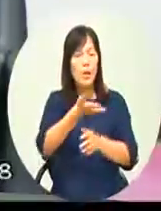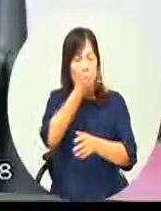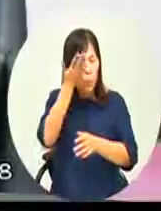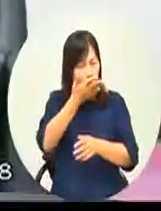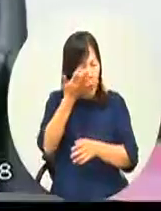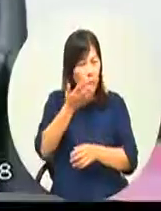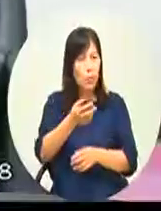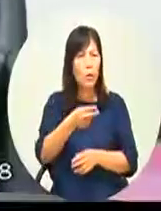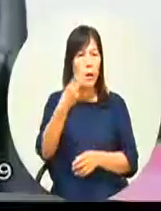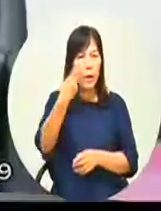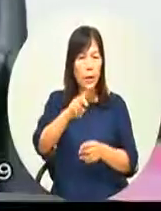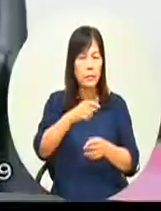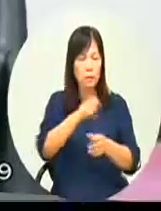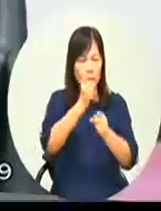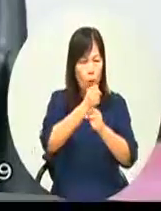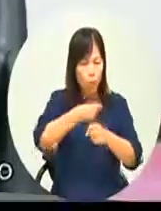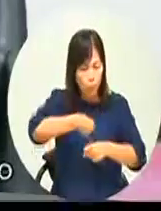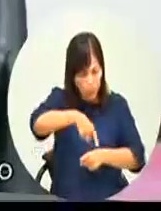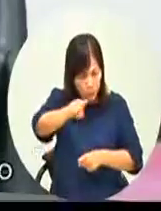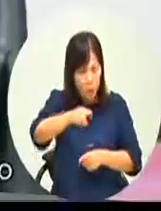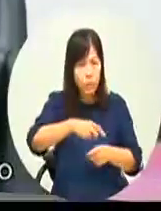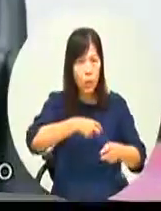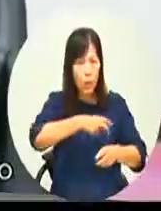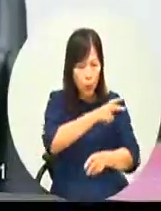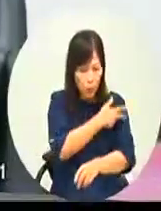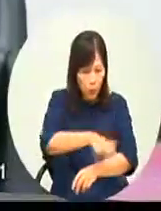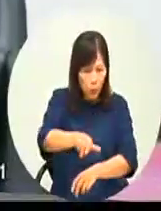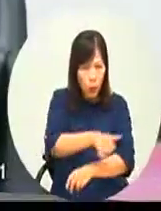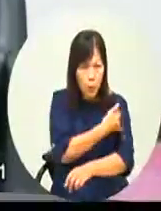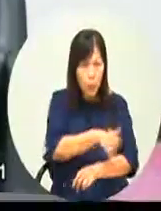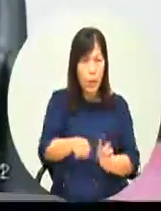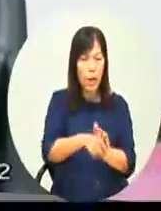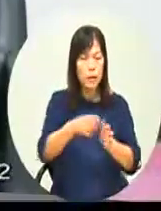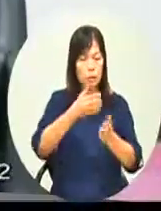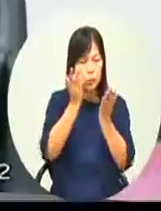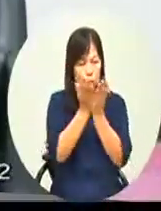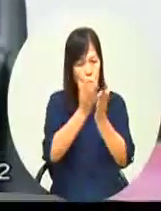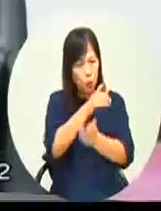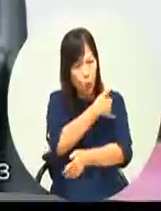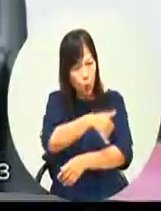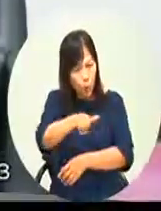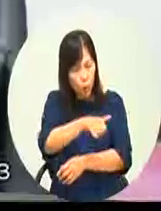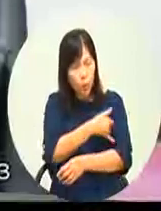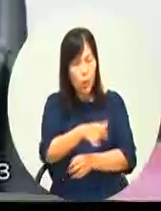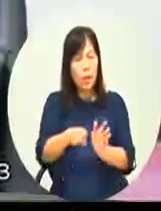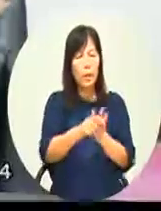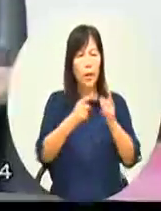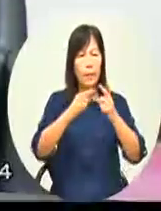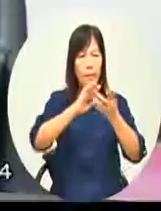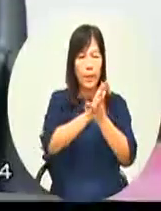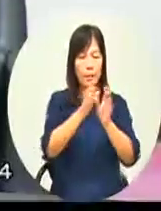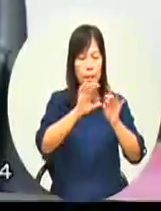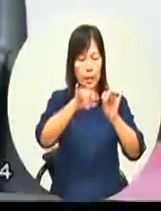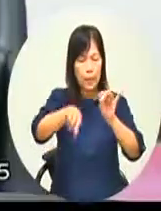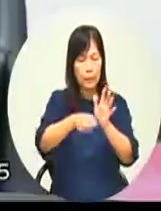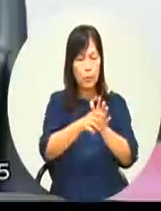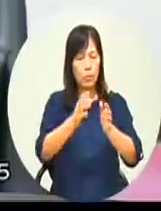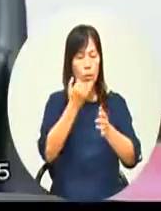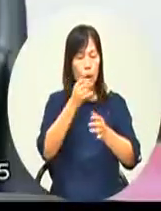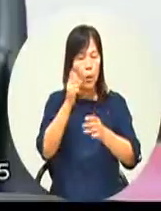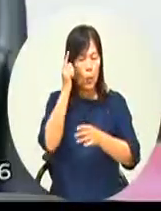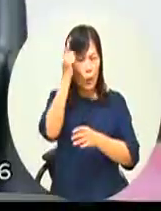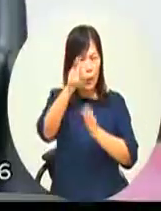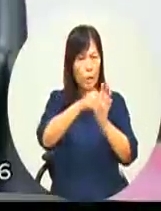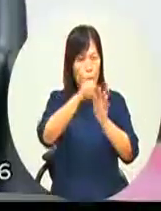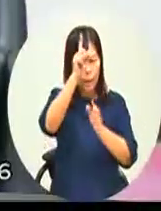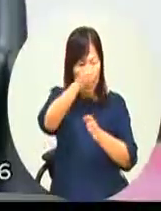是上班的通勤，或者是上学的通勤，都能够活络，让比较偏区的人来